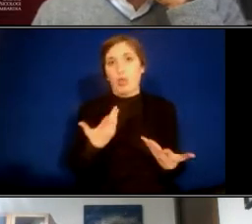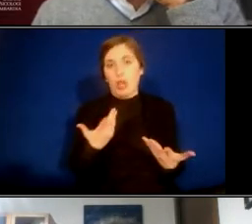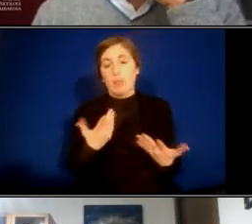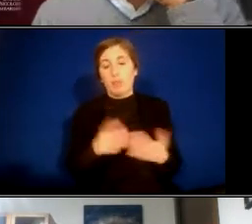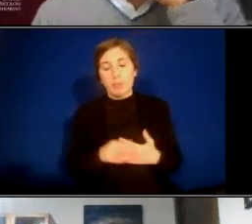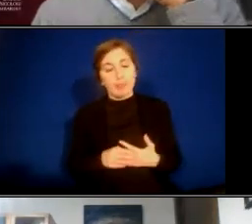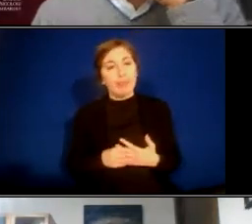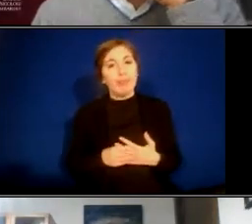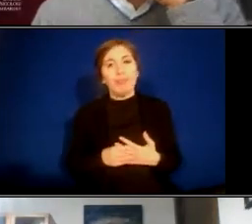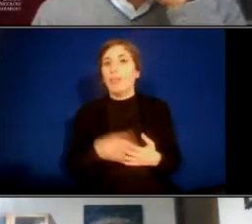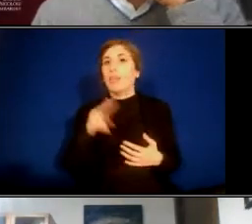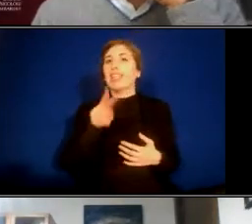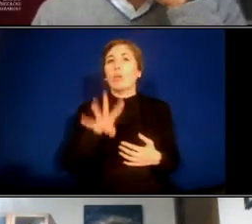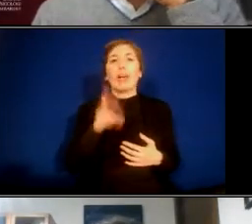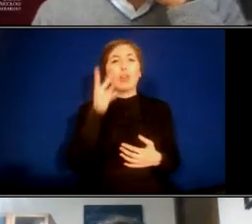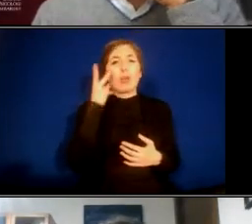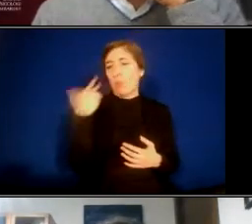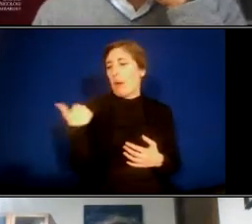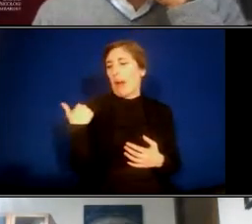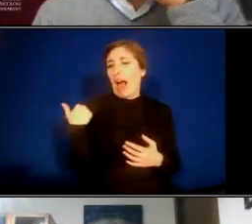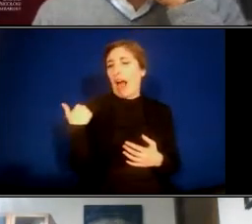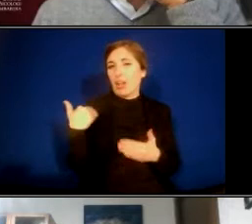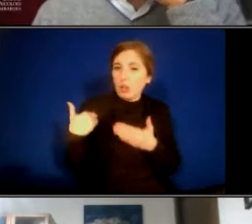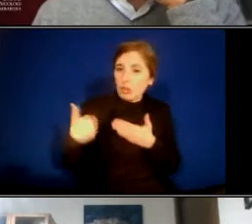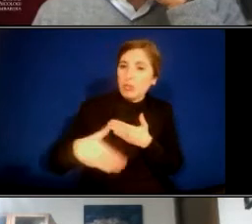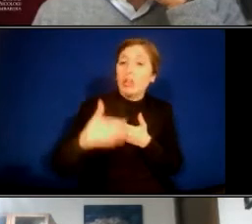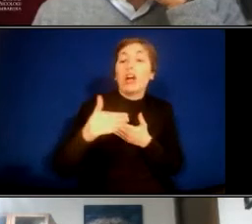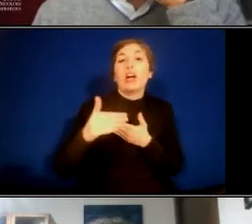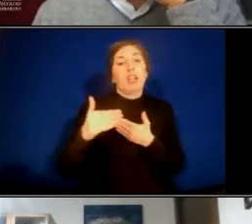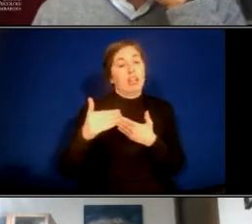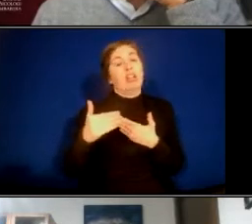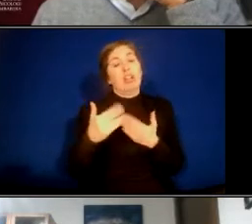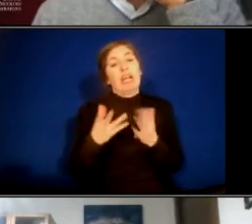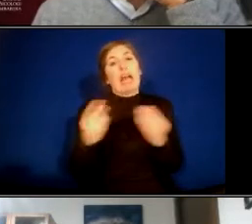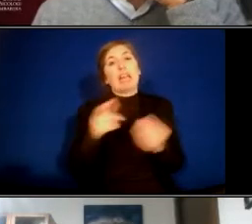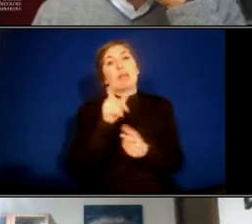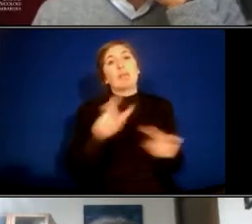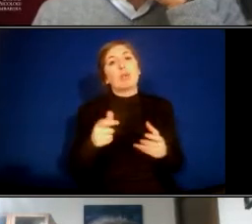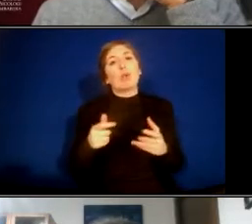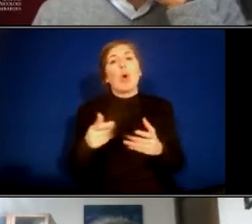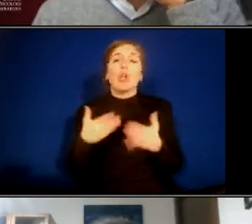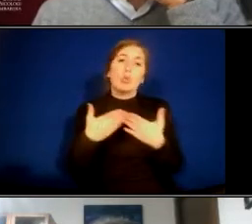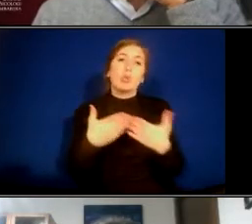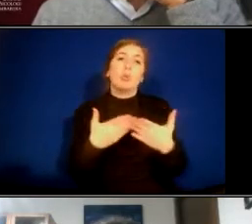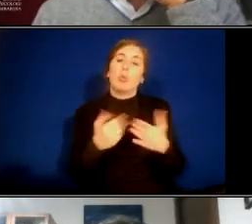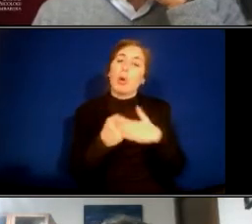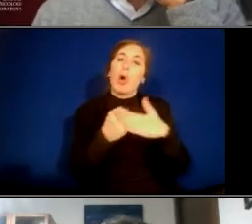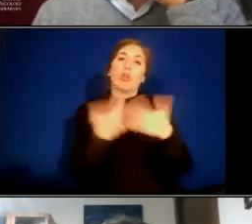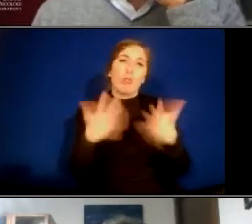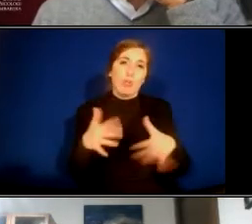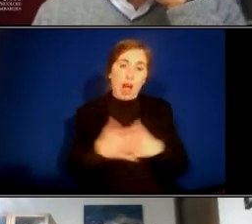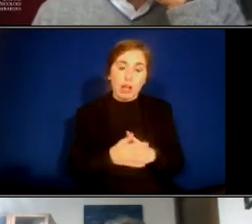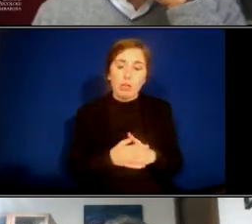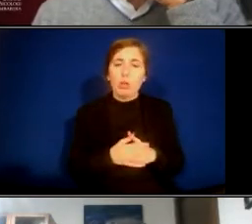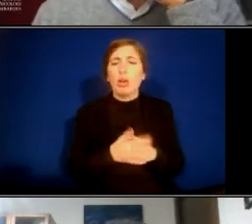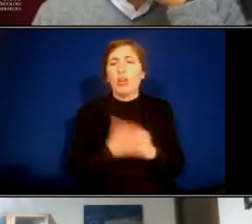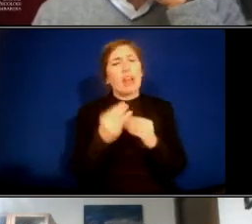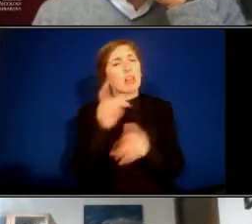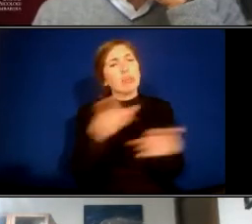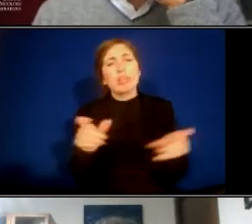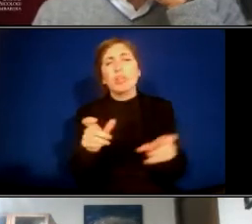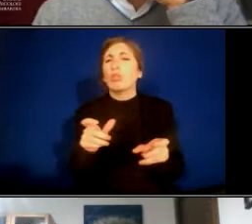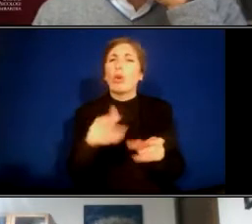sono tante le persone che hanno ricevuto un supporto. Quelle che sono state accolte, continuano ad essere accolte in rifugi di emergenza